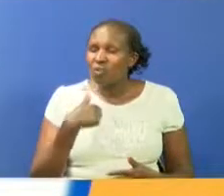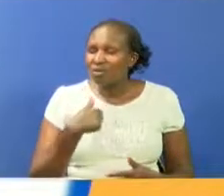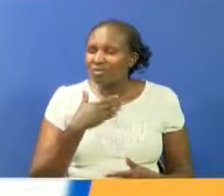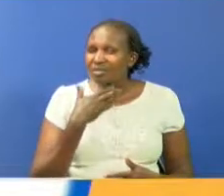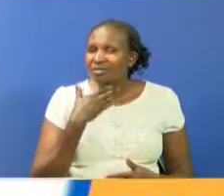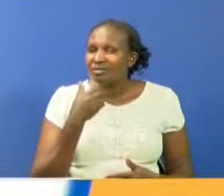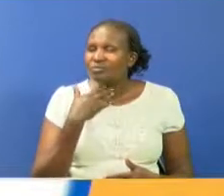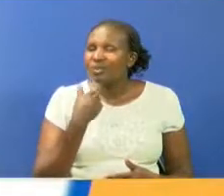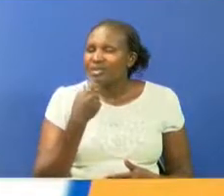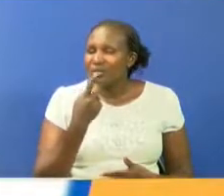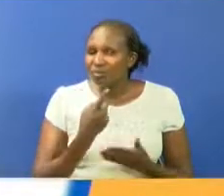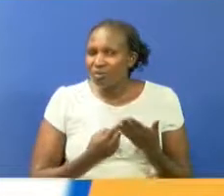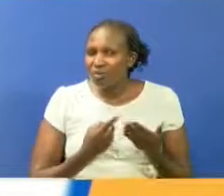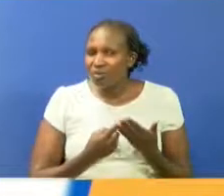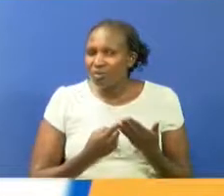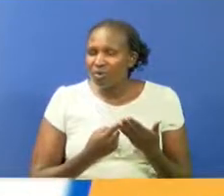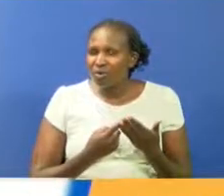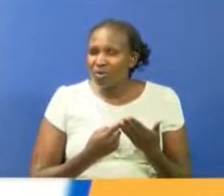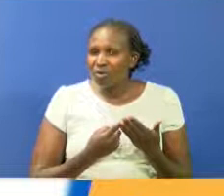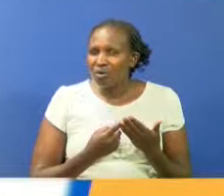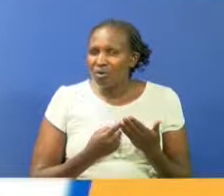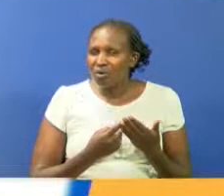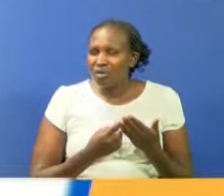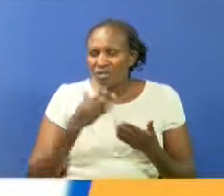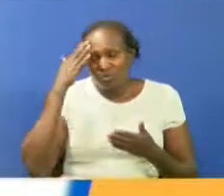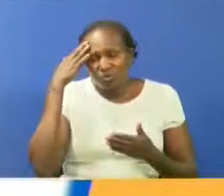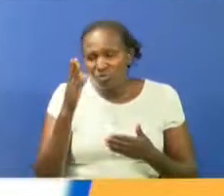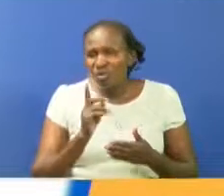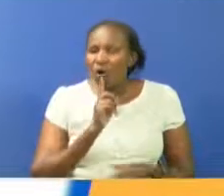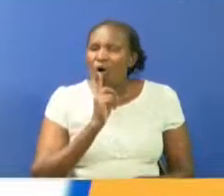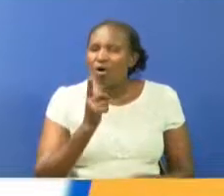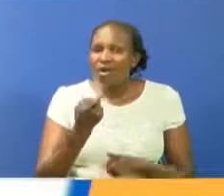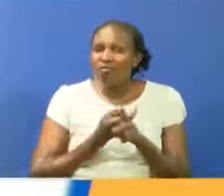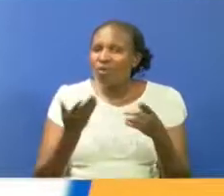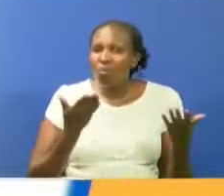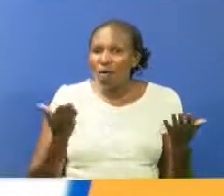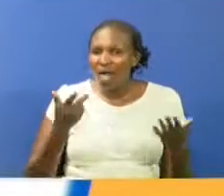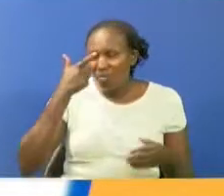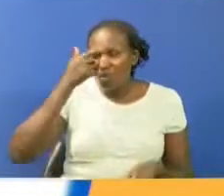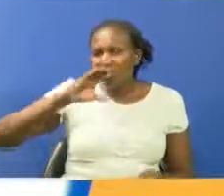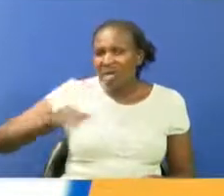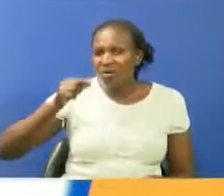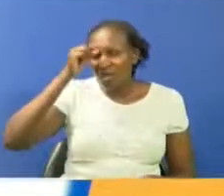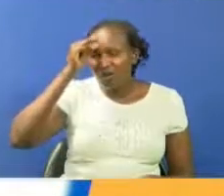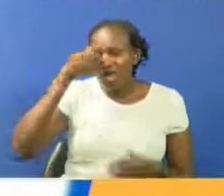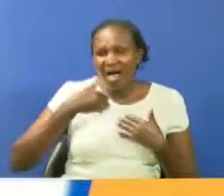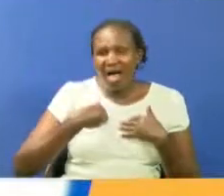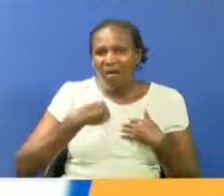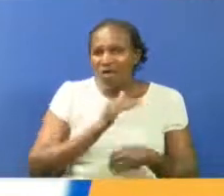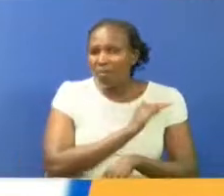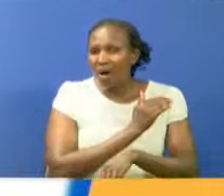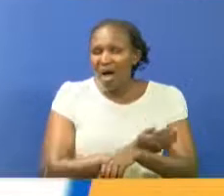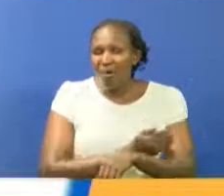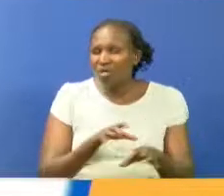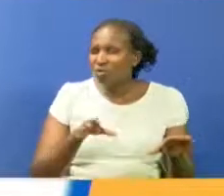kwamba hatujui hii amri ilitoka wapi, because county government haina uwezo ya